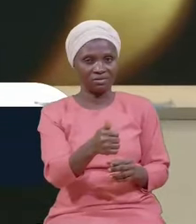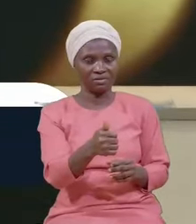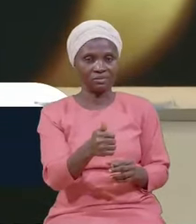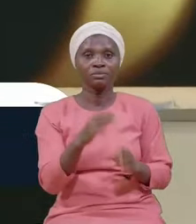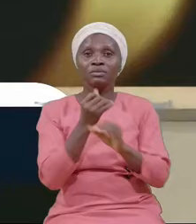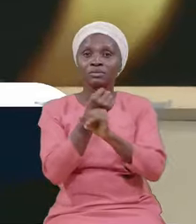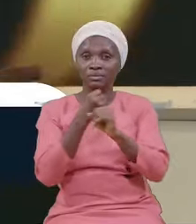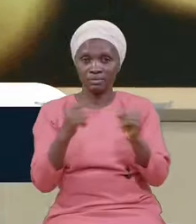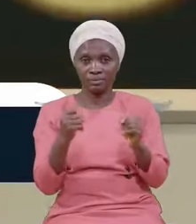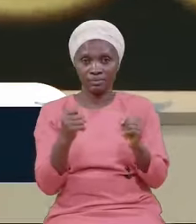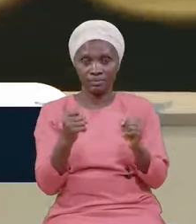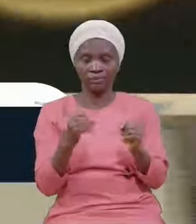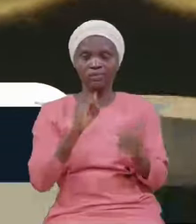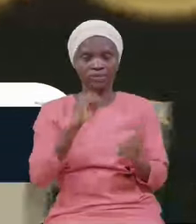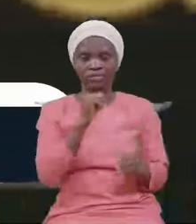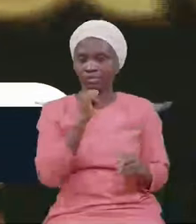salut.